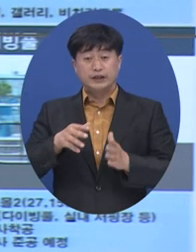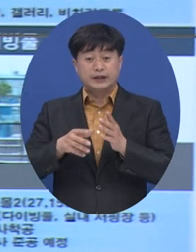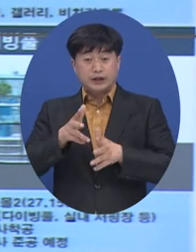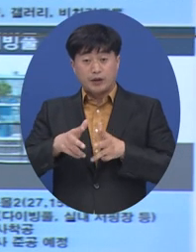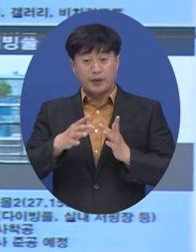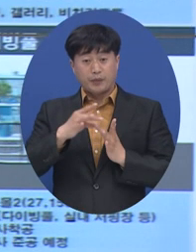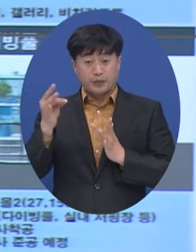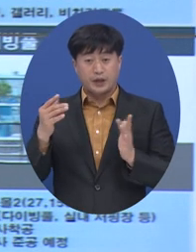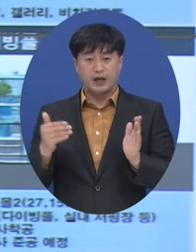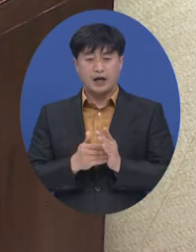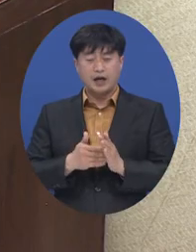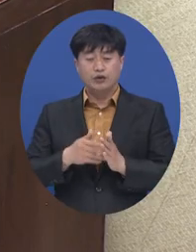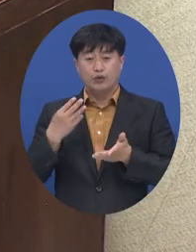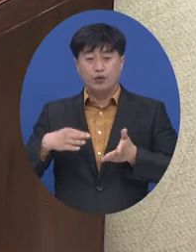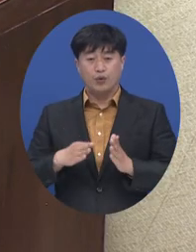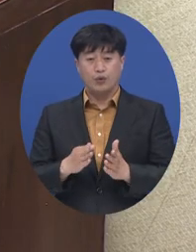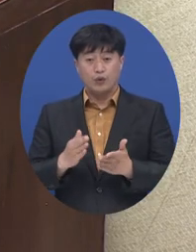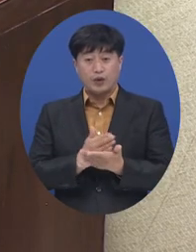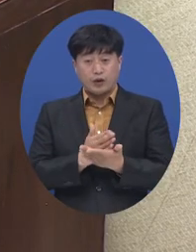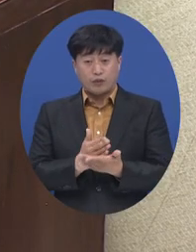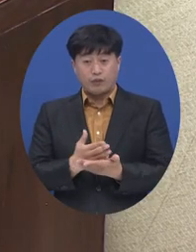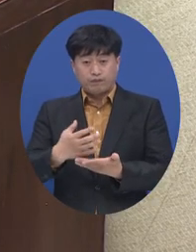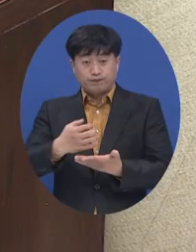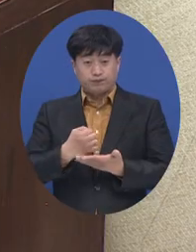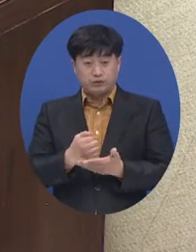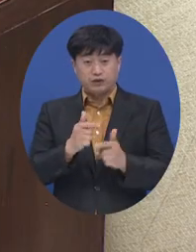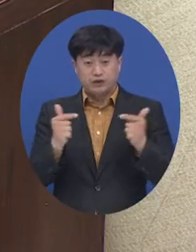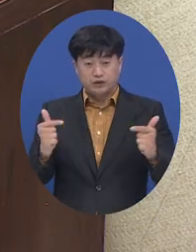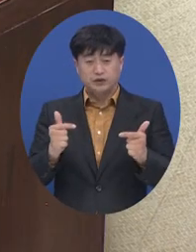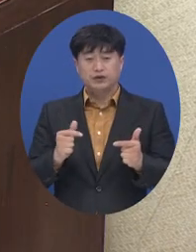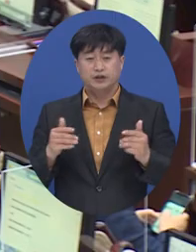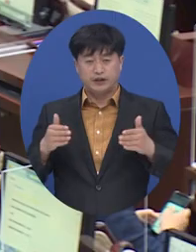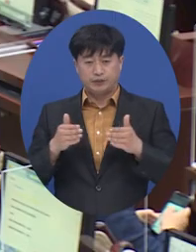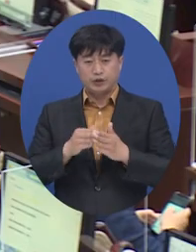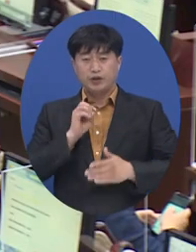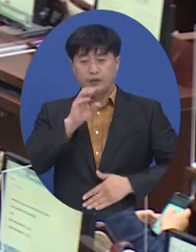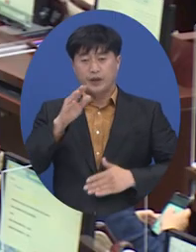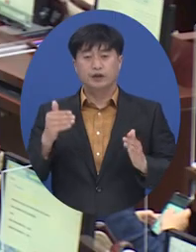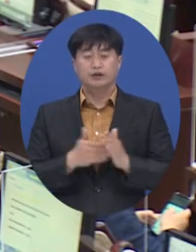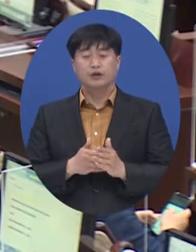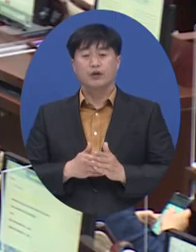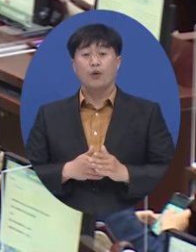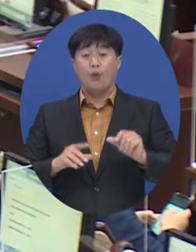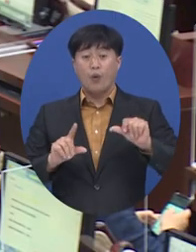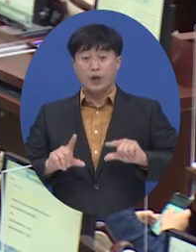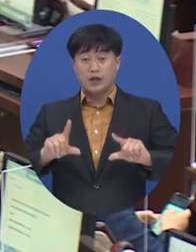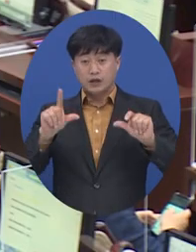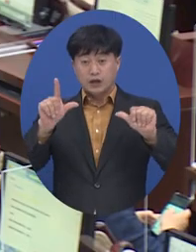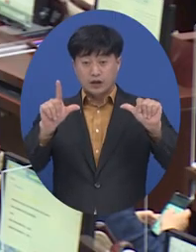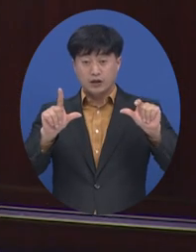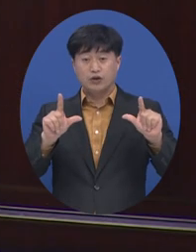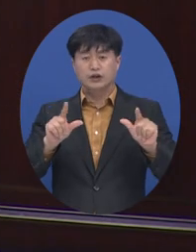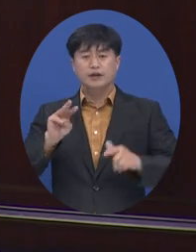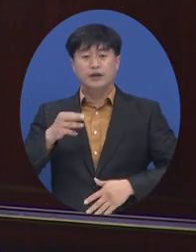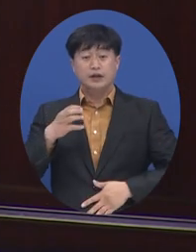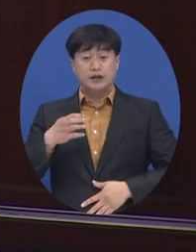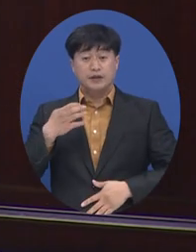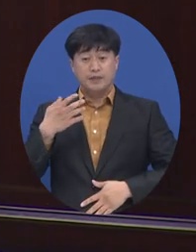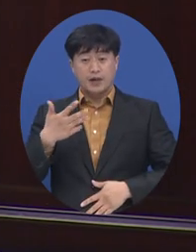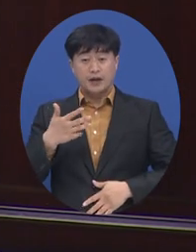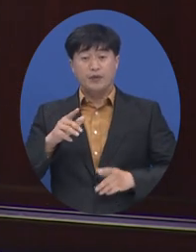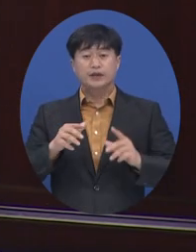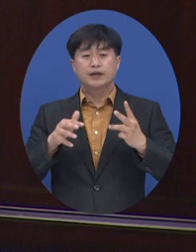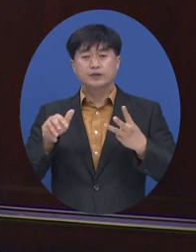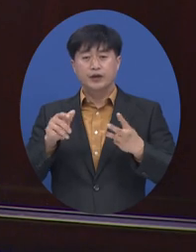도회 배정 몫을 일인데 집중할 계획이라고 답했습니다 경우 독해는 5일 열리는 제 348회 성회 3차 보내